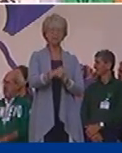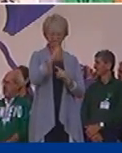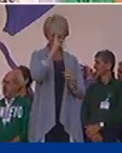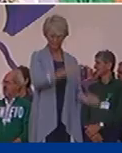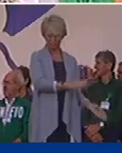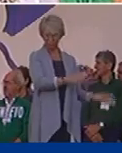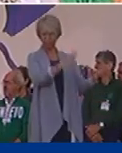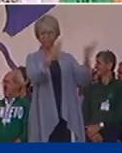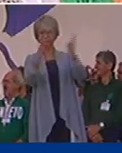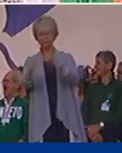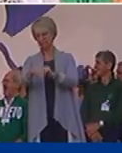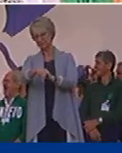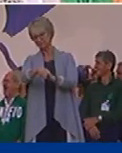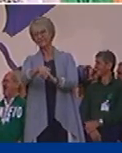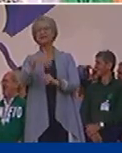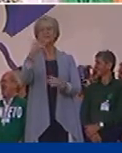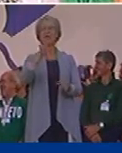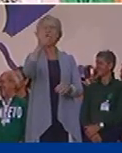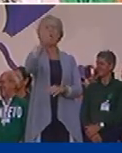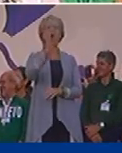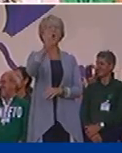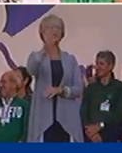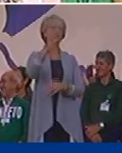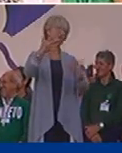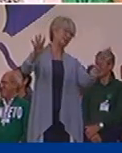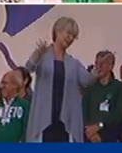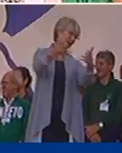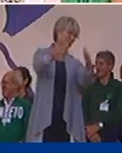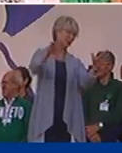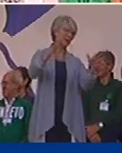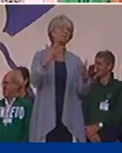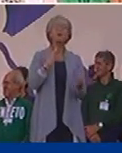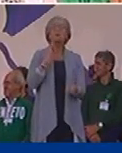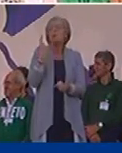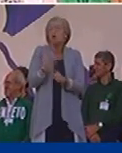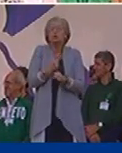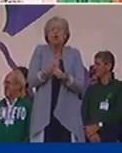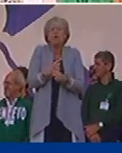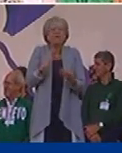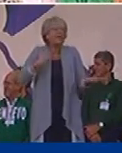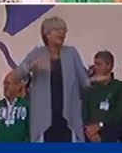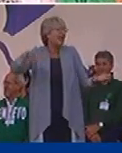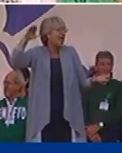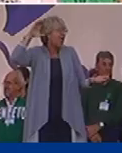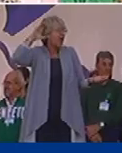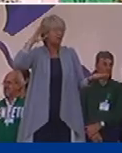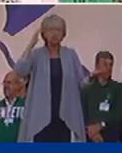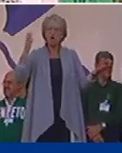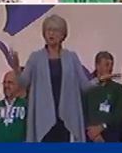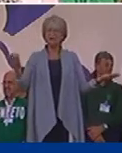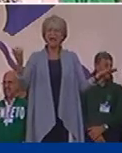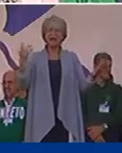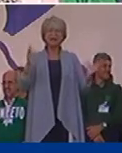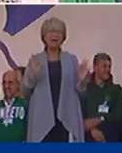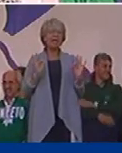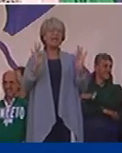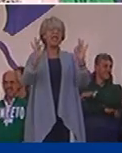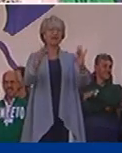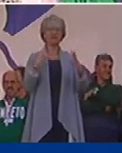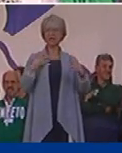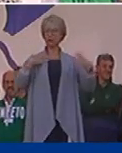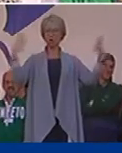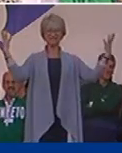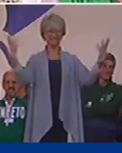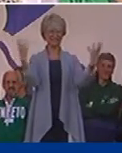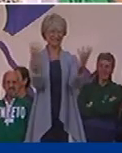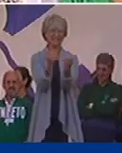Sono le 5 più o meno, ma il mio dovere è ascoltare e poi arrivare a sintesi e quindi